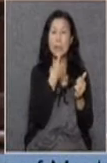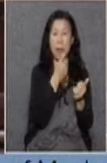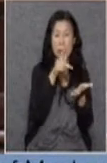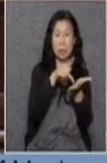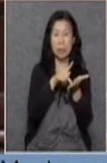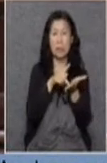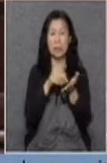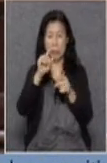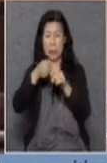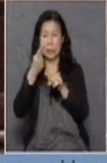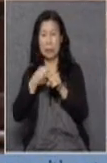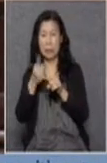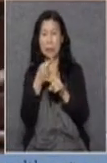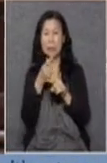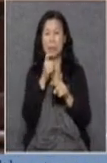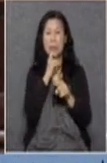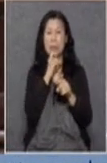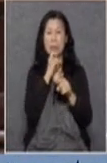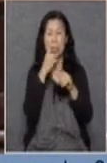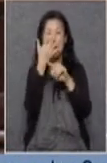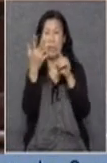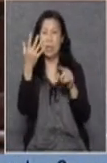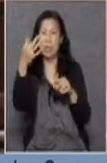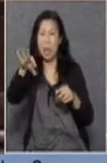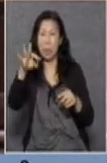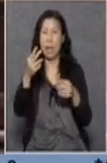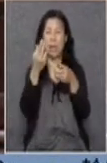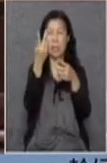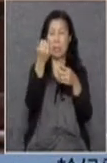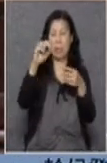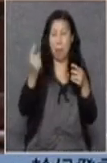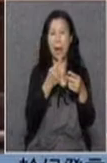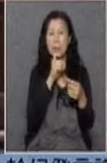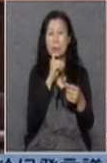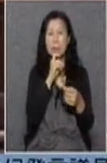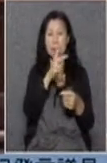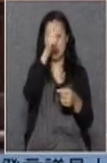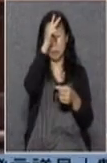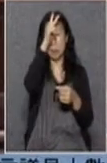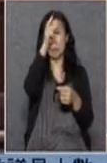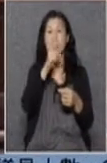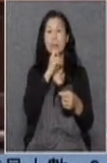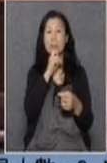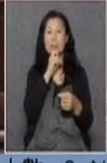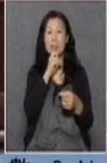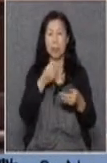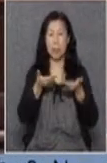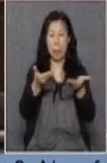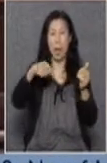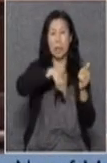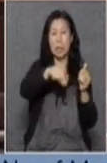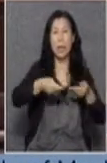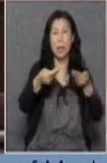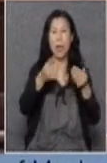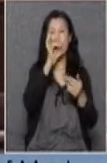到每个月十几廿万租都有。咁除非你政府真係有个魄力拎啲地出嚟俾幼稚园搬